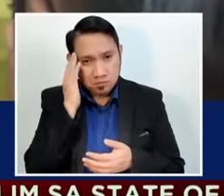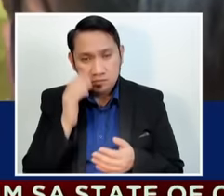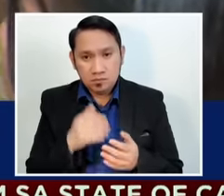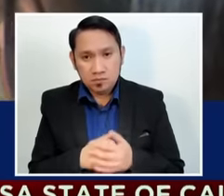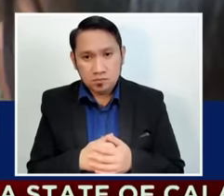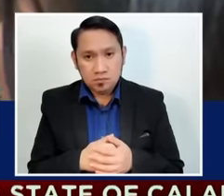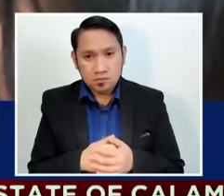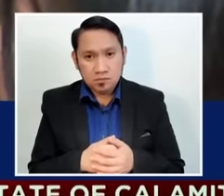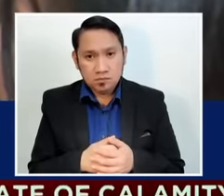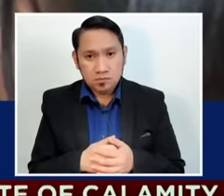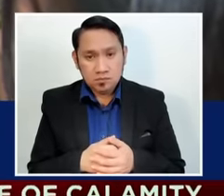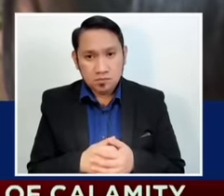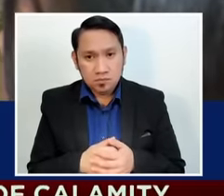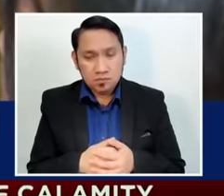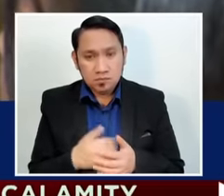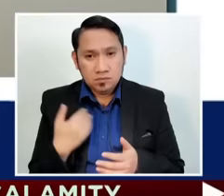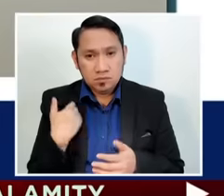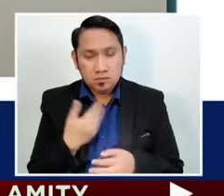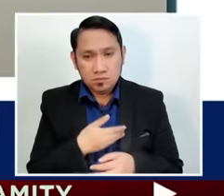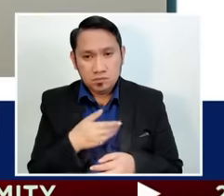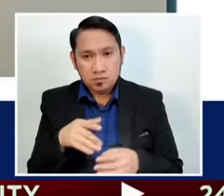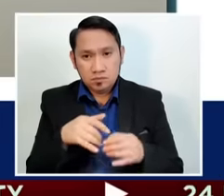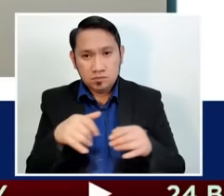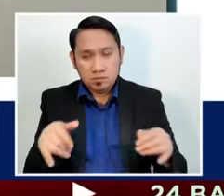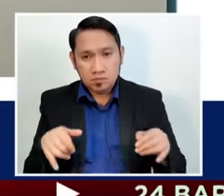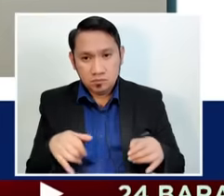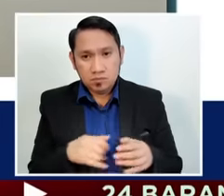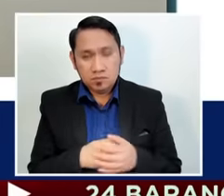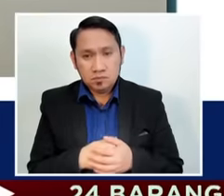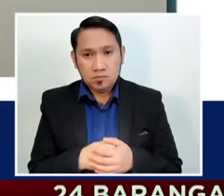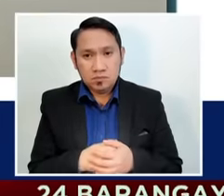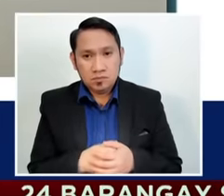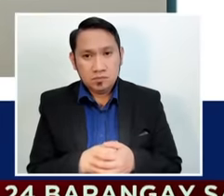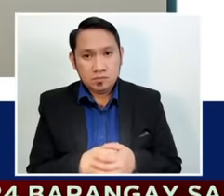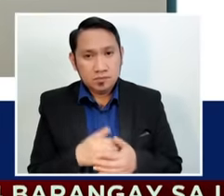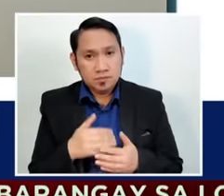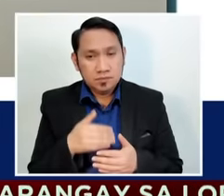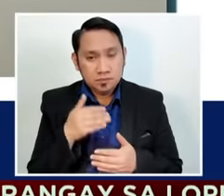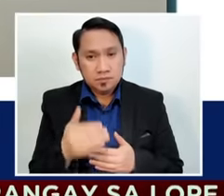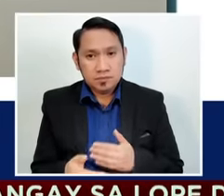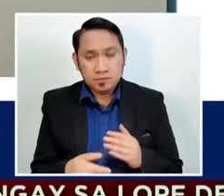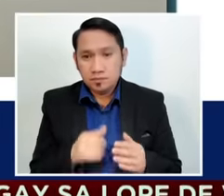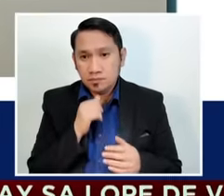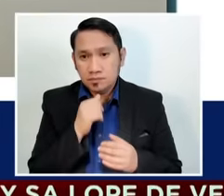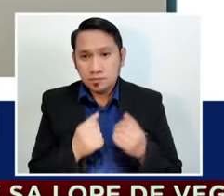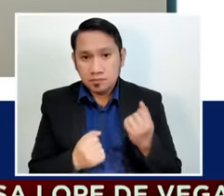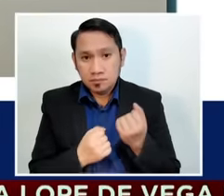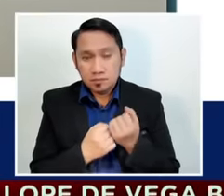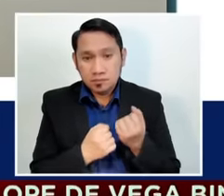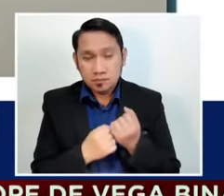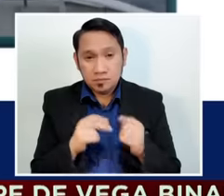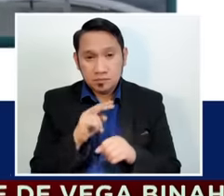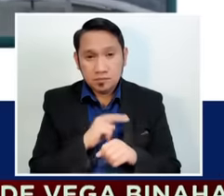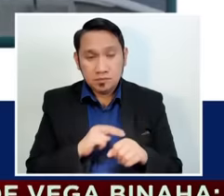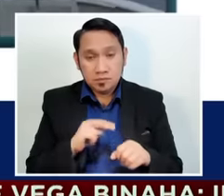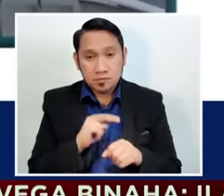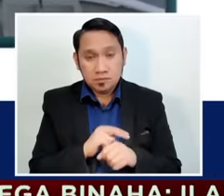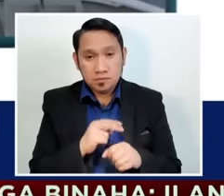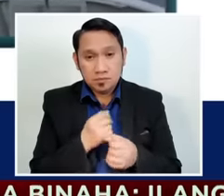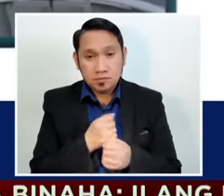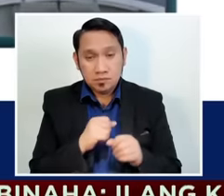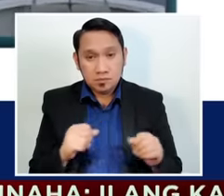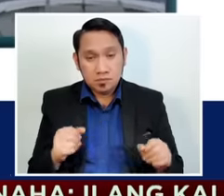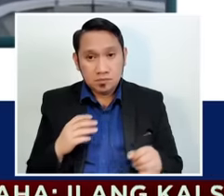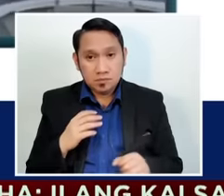are within our maritime zone. Samantala, hindi suportado ng National Security Council ang planong